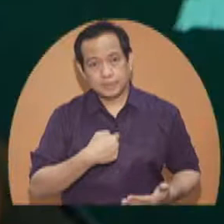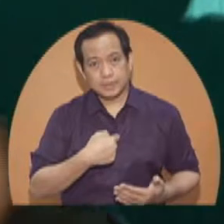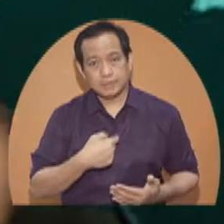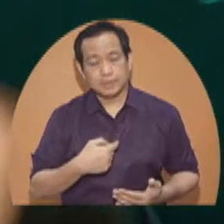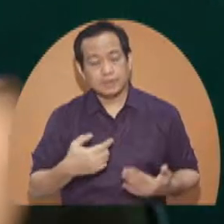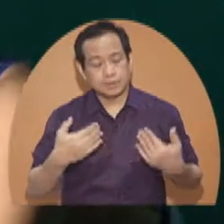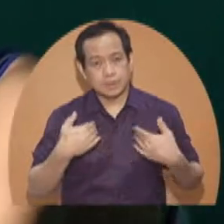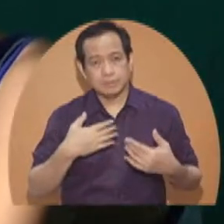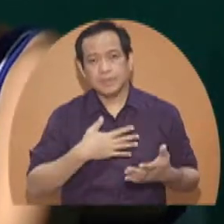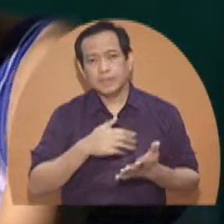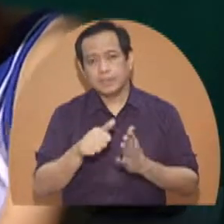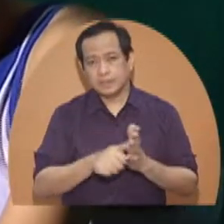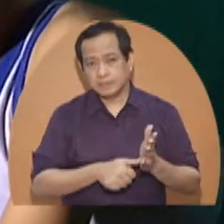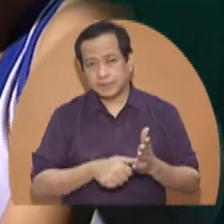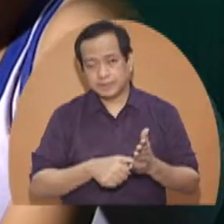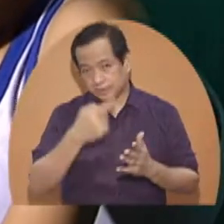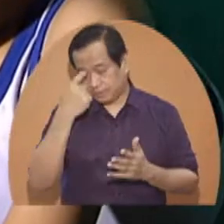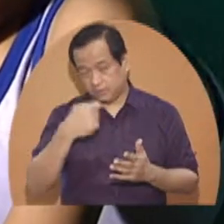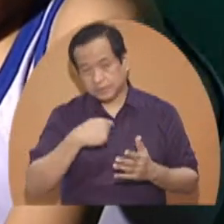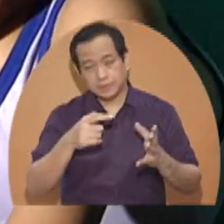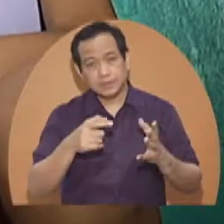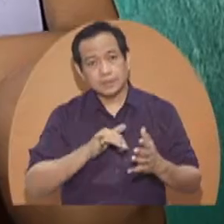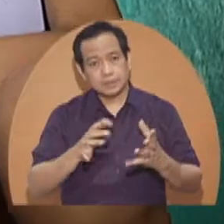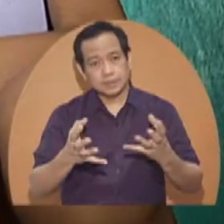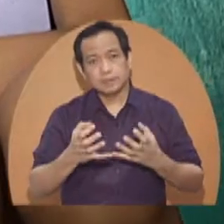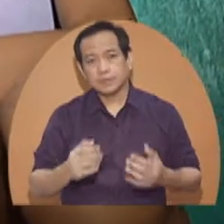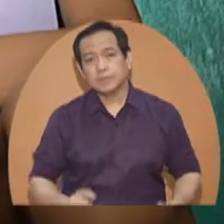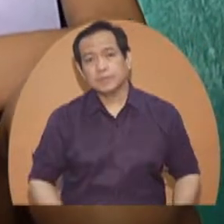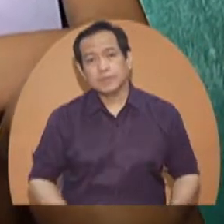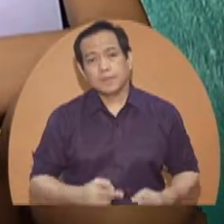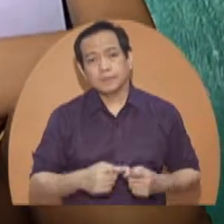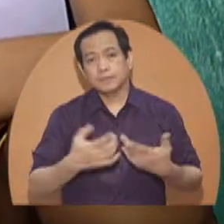na ma-operahan po ako. Gusto pa pong